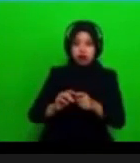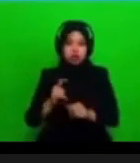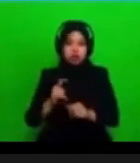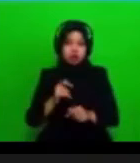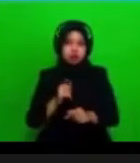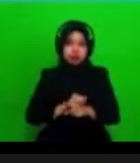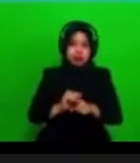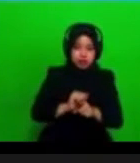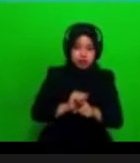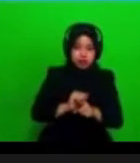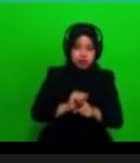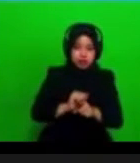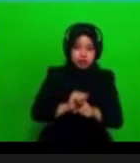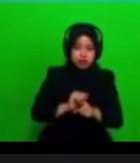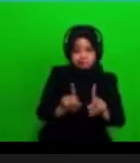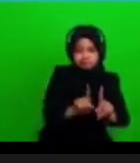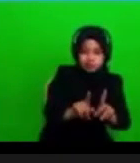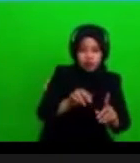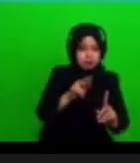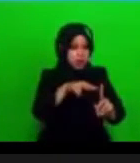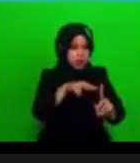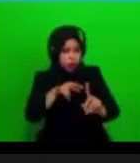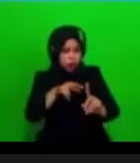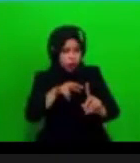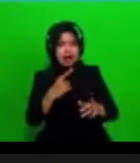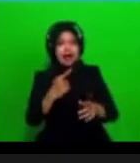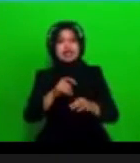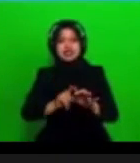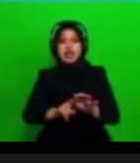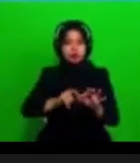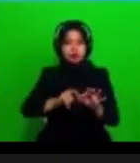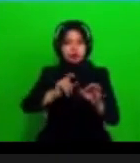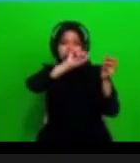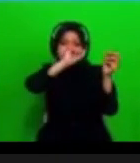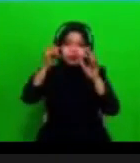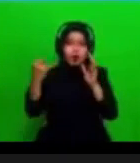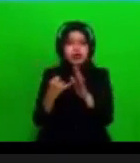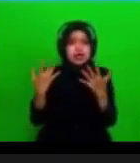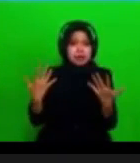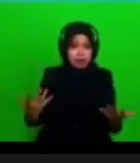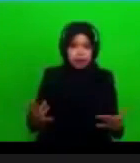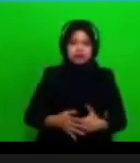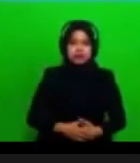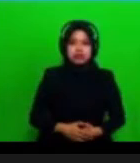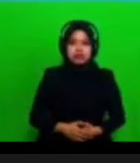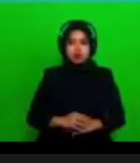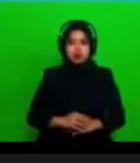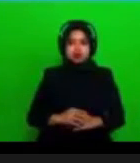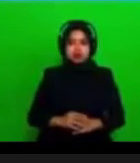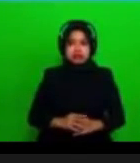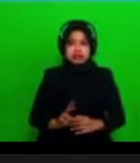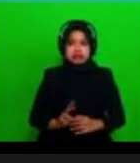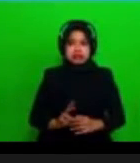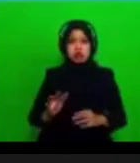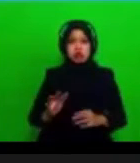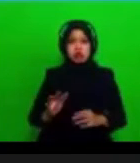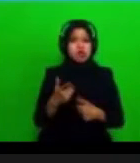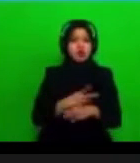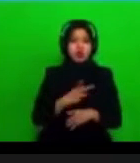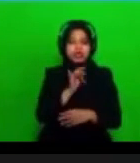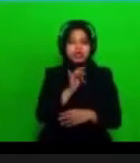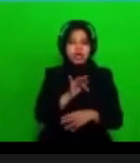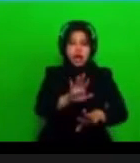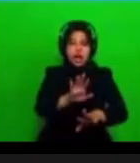sebagai coach. Guru juga sebagai mentor, tergantung daripada konteks. Jadi guru tidak sebagai pengisi, tukang ngisi